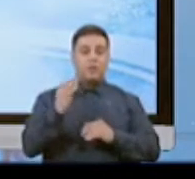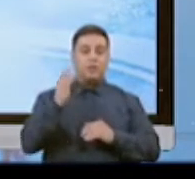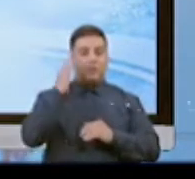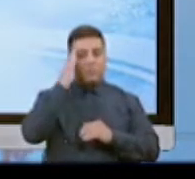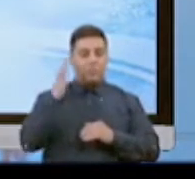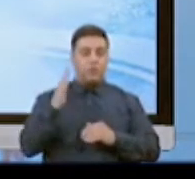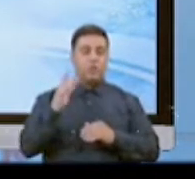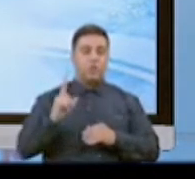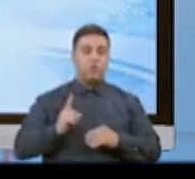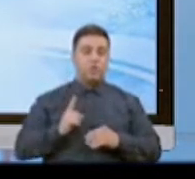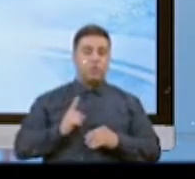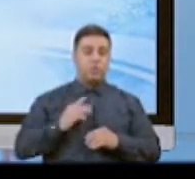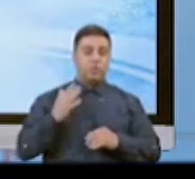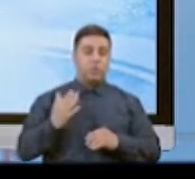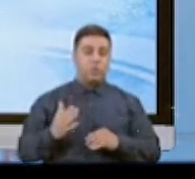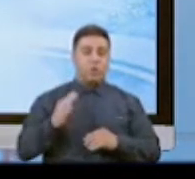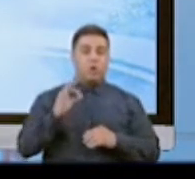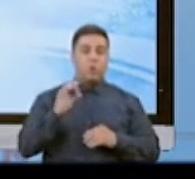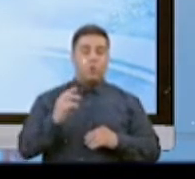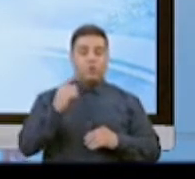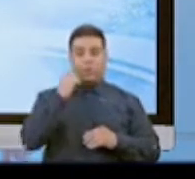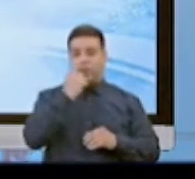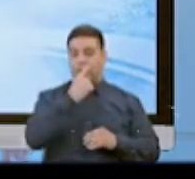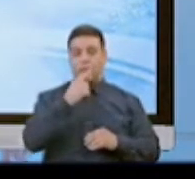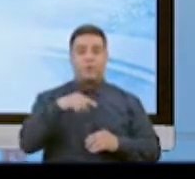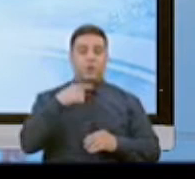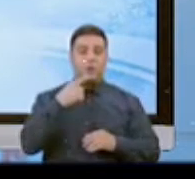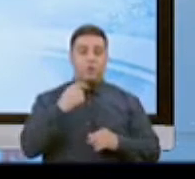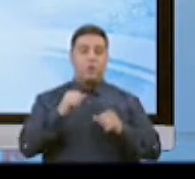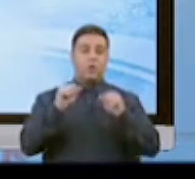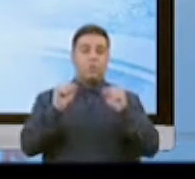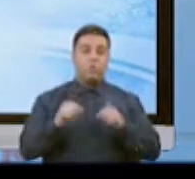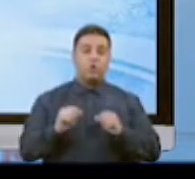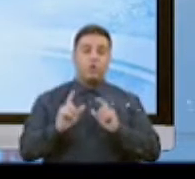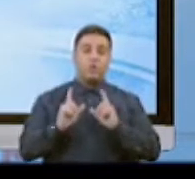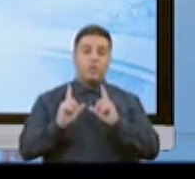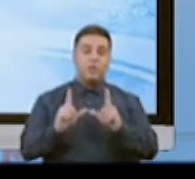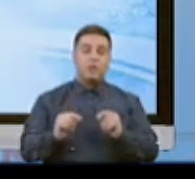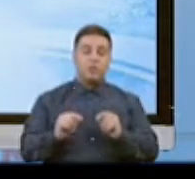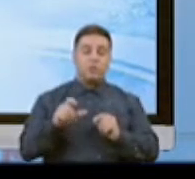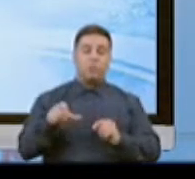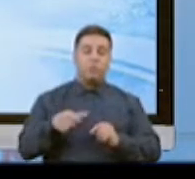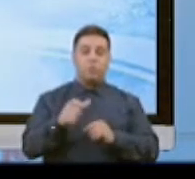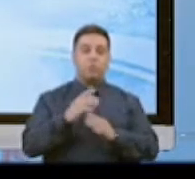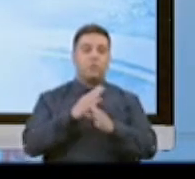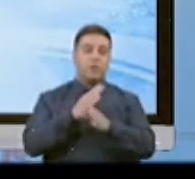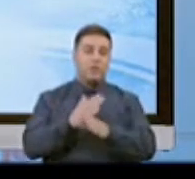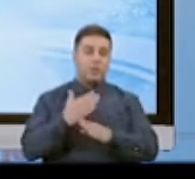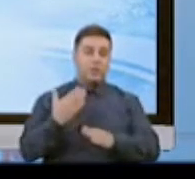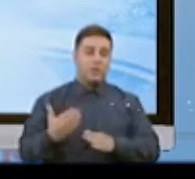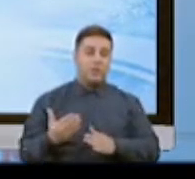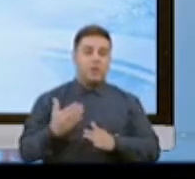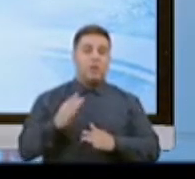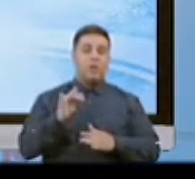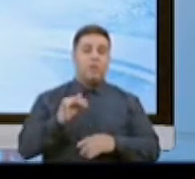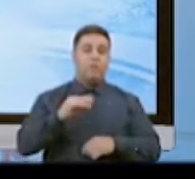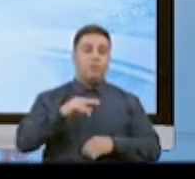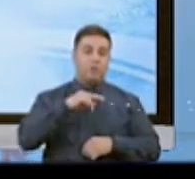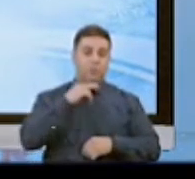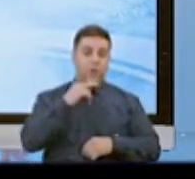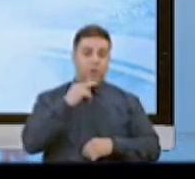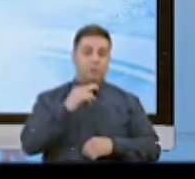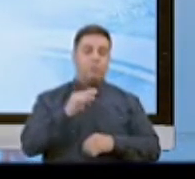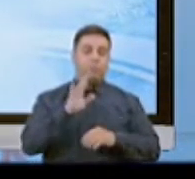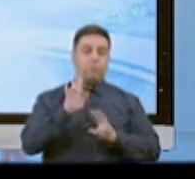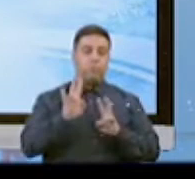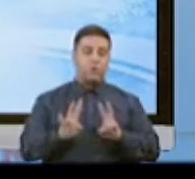спит, дежурит. Он глазами говорит: «Можно ехать! Путь закрыт!» Или: «Внимание,